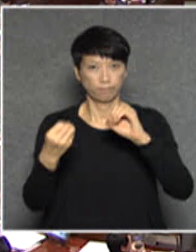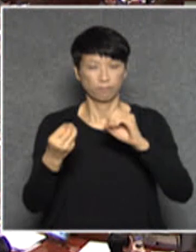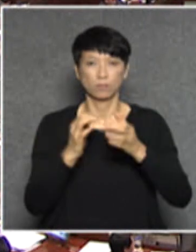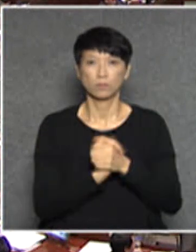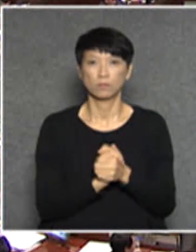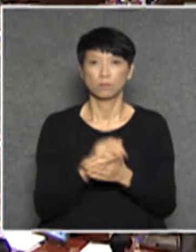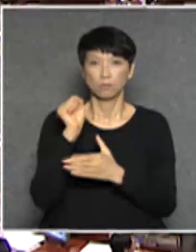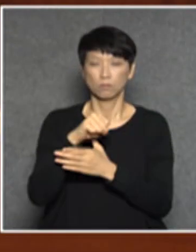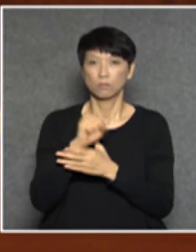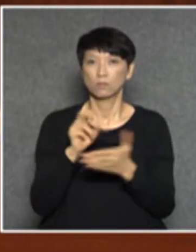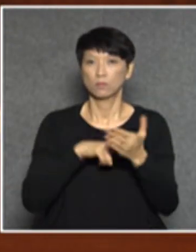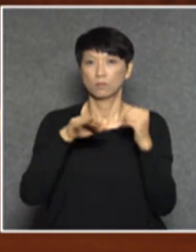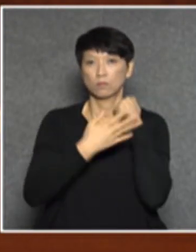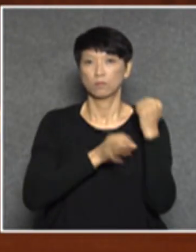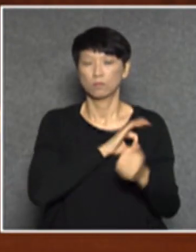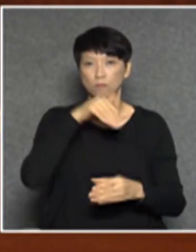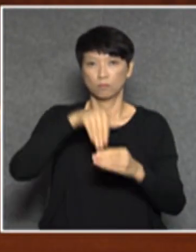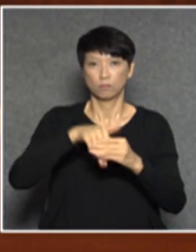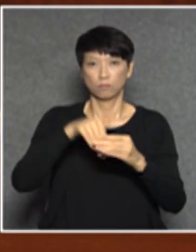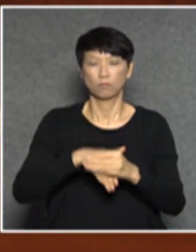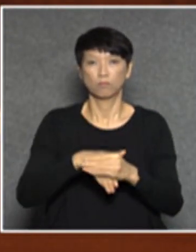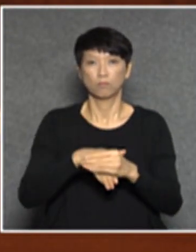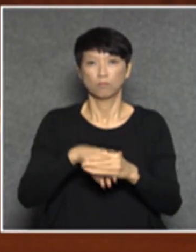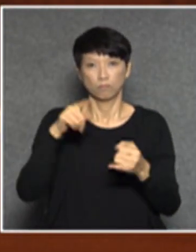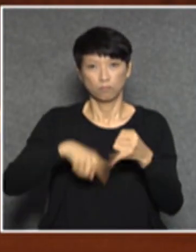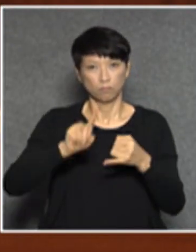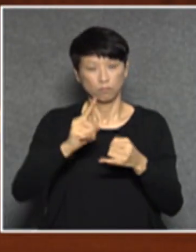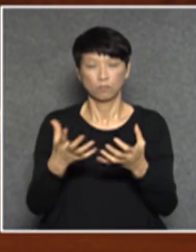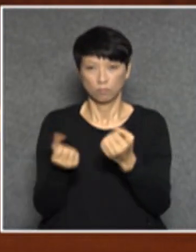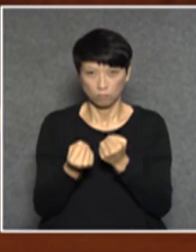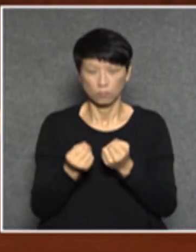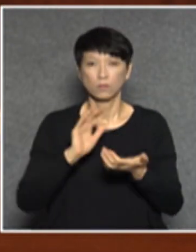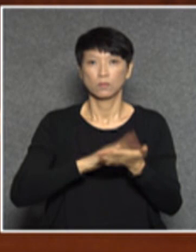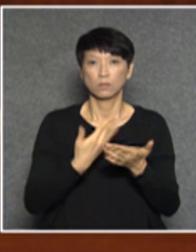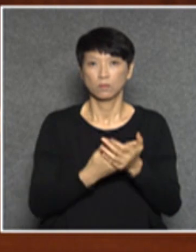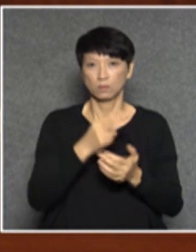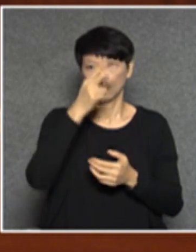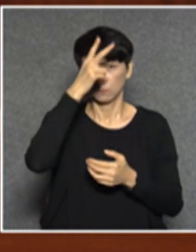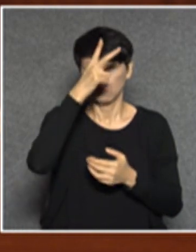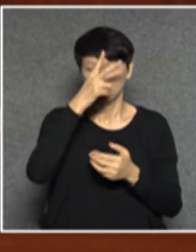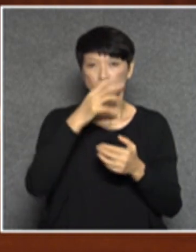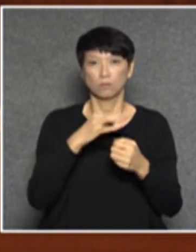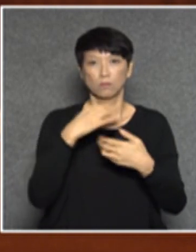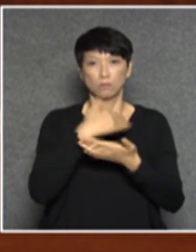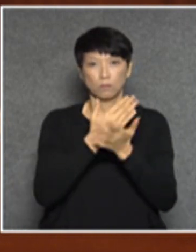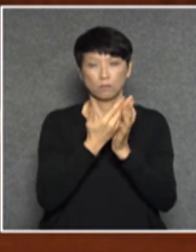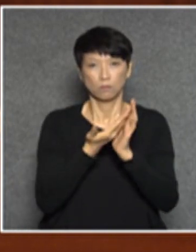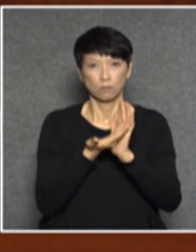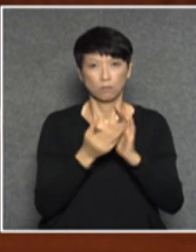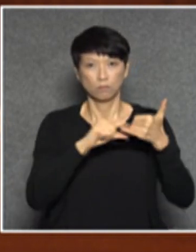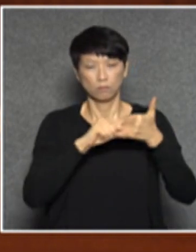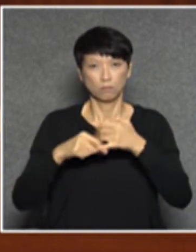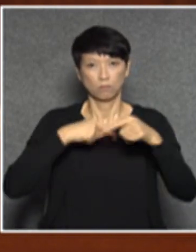意接受立法會的表決結果。但任何政府都不能受制於少數議員的拉布行